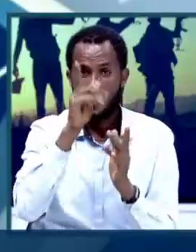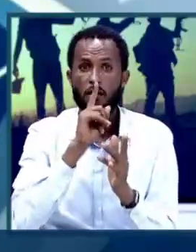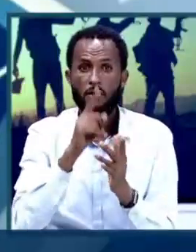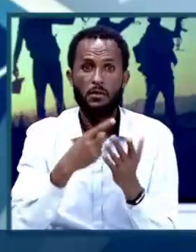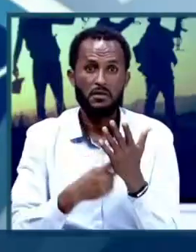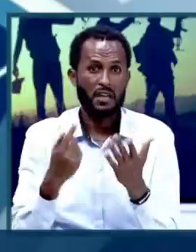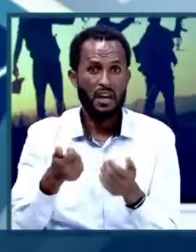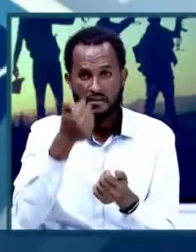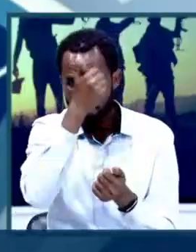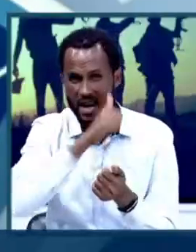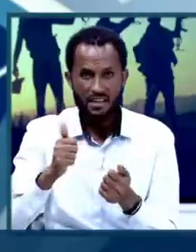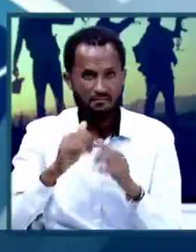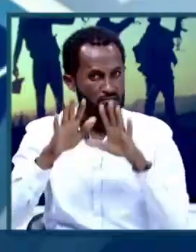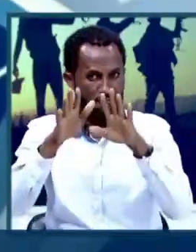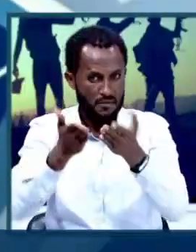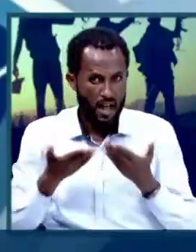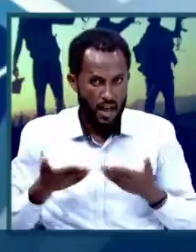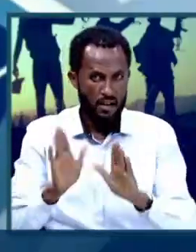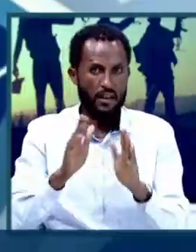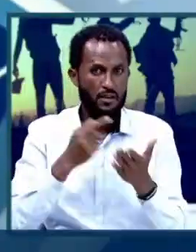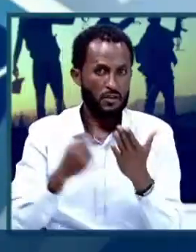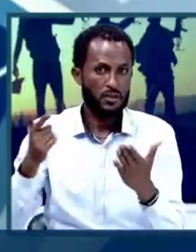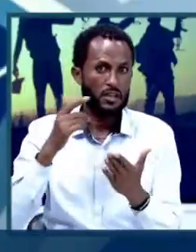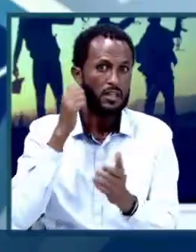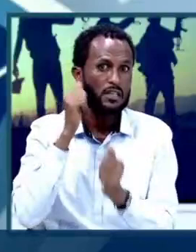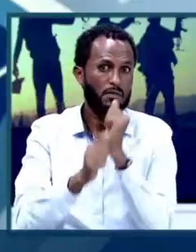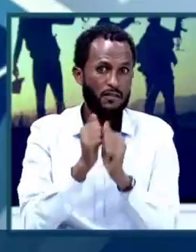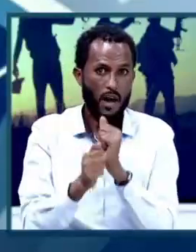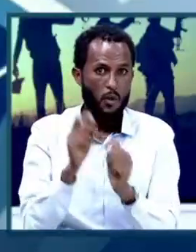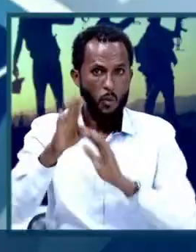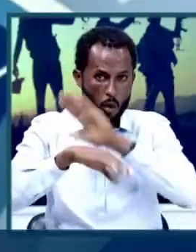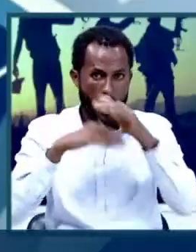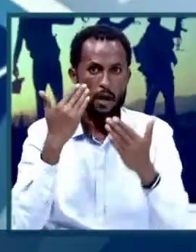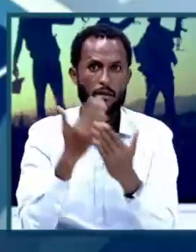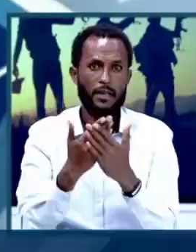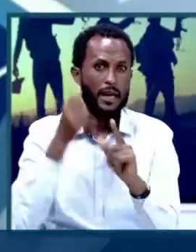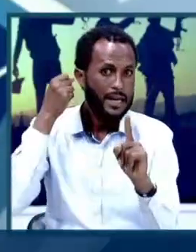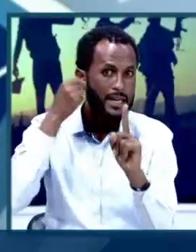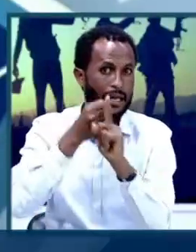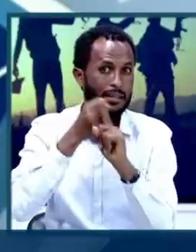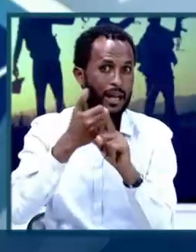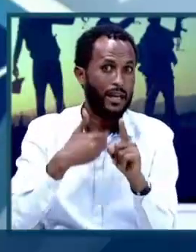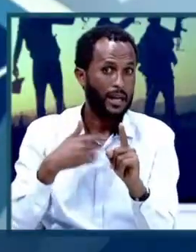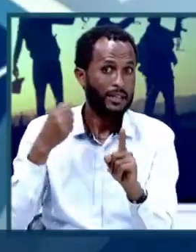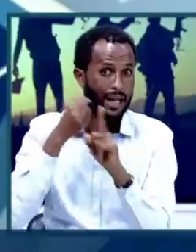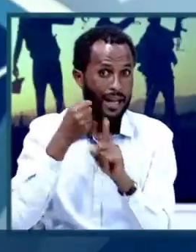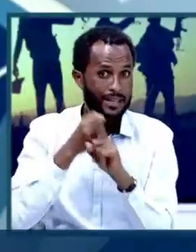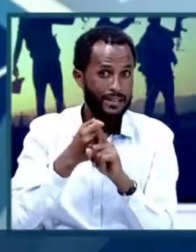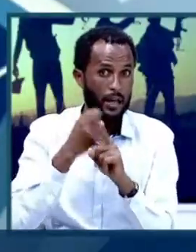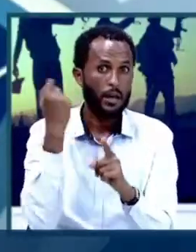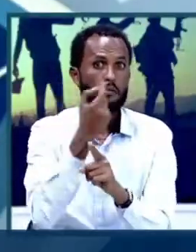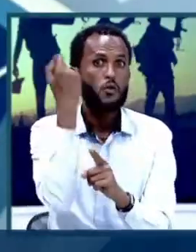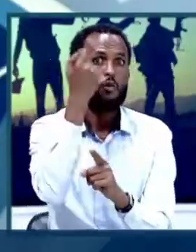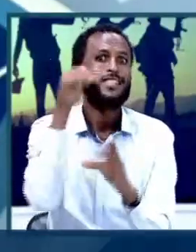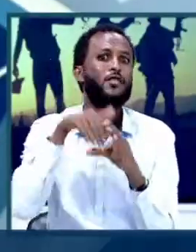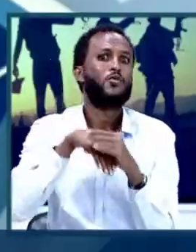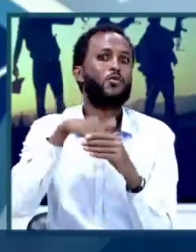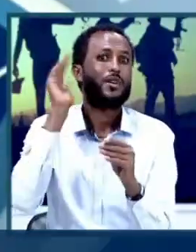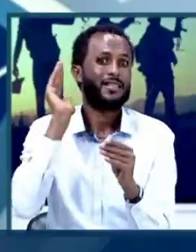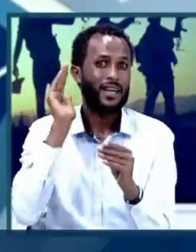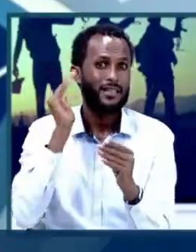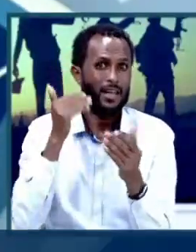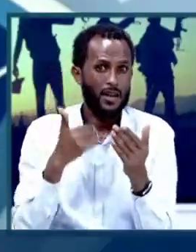እዚኣ ማንም ኣይደልያን ስለዚ እዙ ንምጥፋእ ኩልና ክንቃለሰለና ዘይኮነስ ተቃሊስና ካብ ምዕዋት መወፃኢ